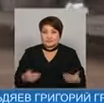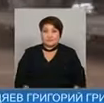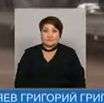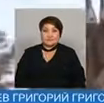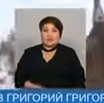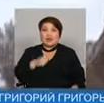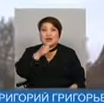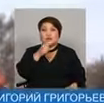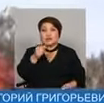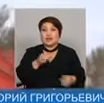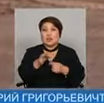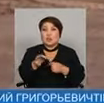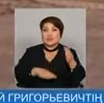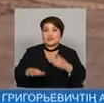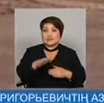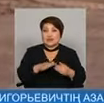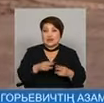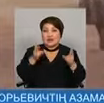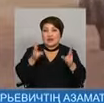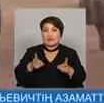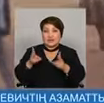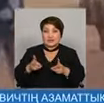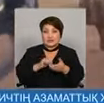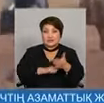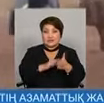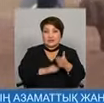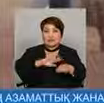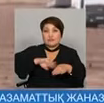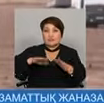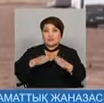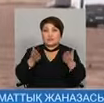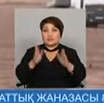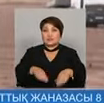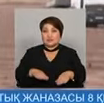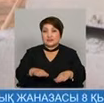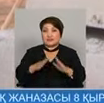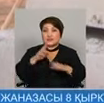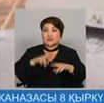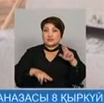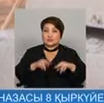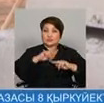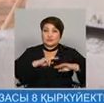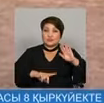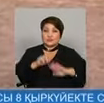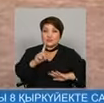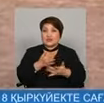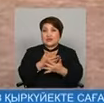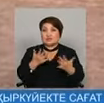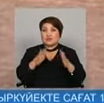Қостанай облысында апат салдарынан үйсіз қалғандарға баспана салу жұмыстары басталып кетті. Қанша үй тұрғызылады, оның шаршы метрі қан